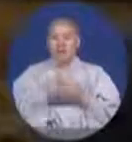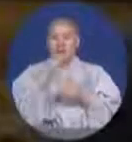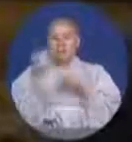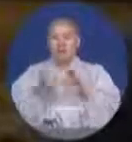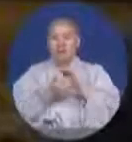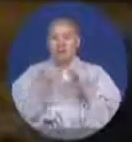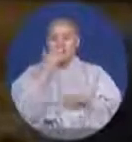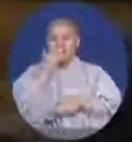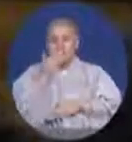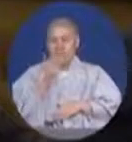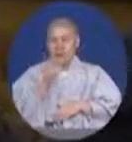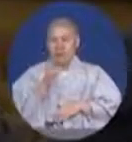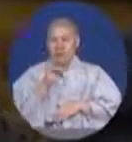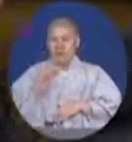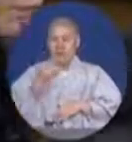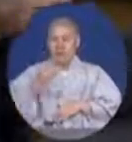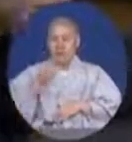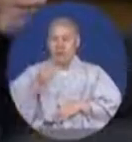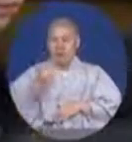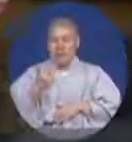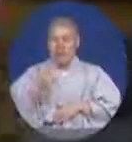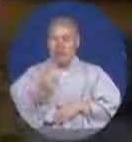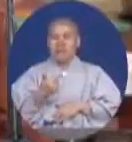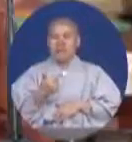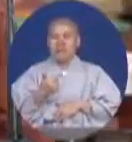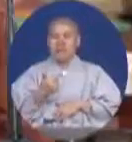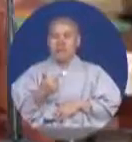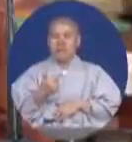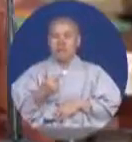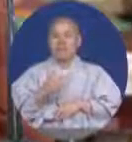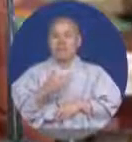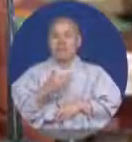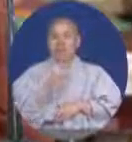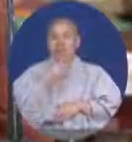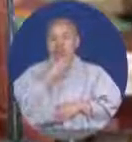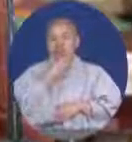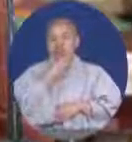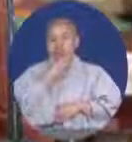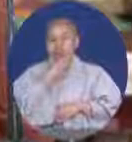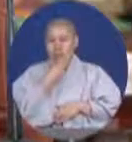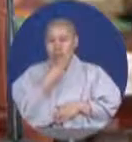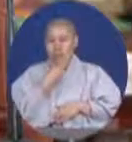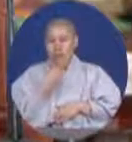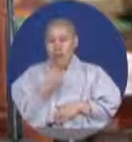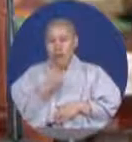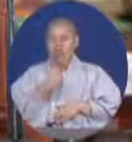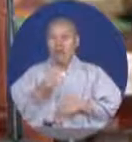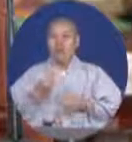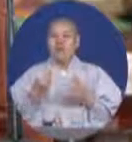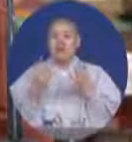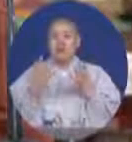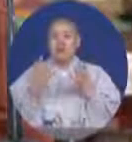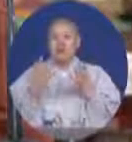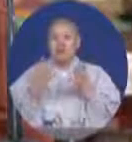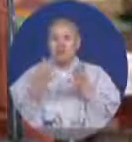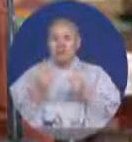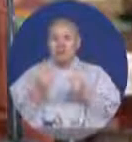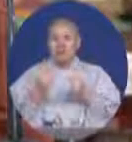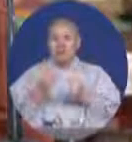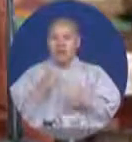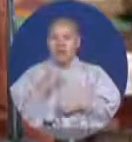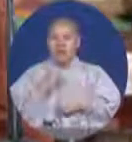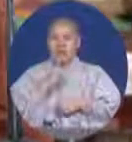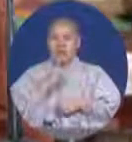것은 복력으로 이루어지는 거거든요. 그래서 유복 성불도라. 그래서